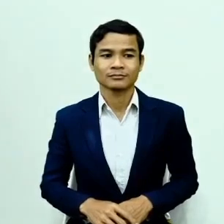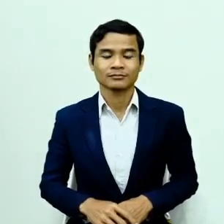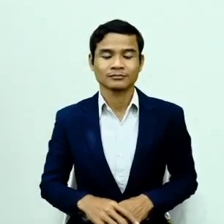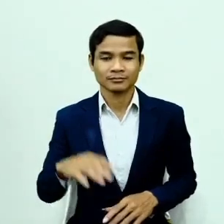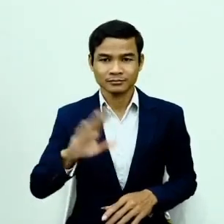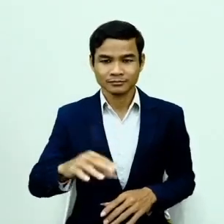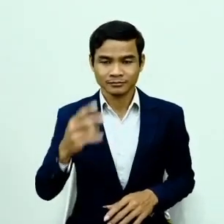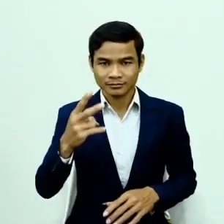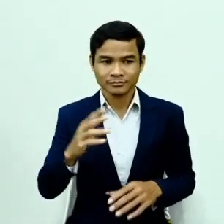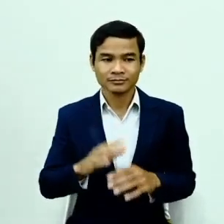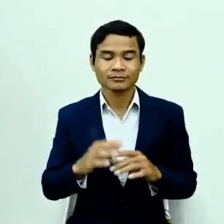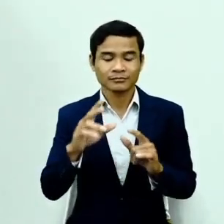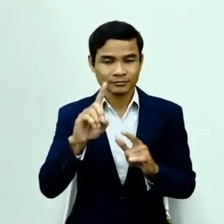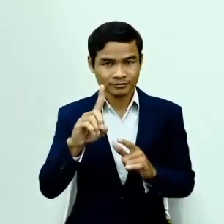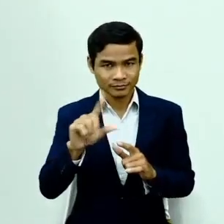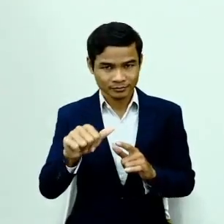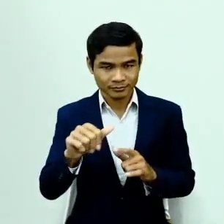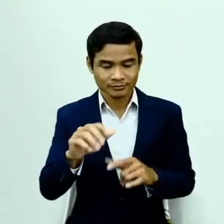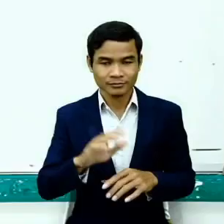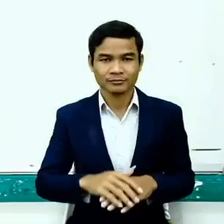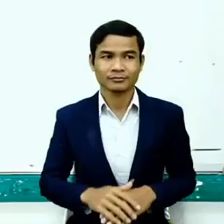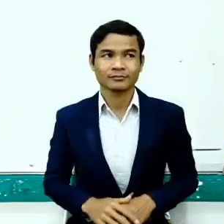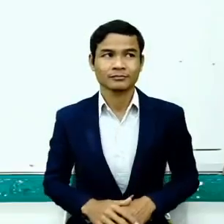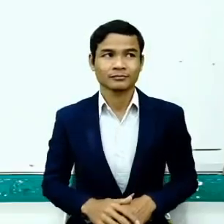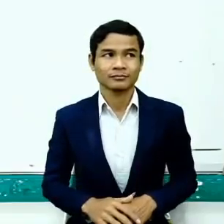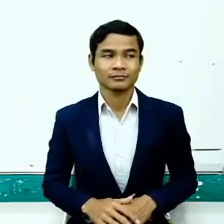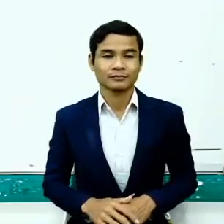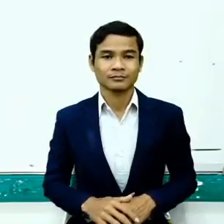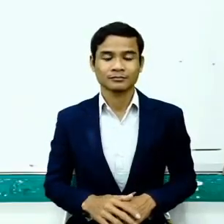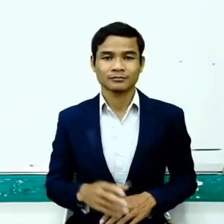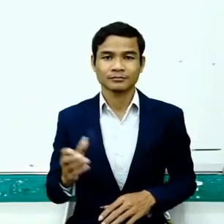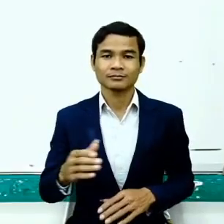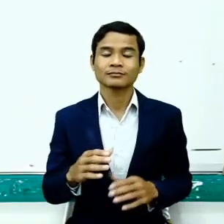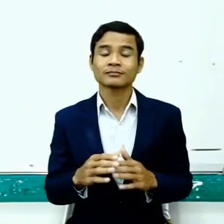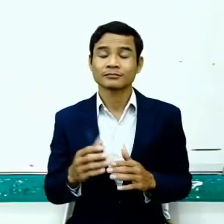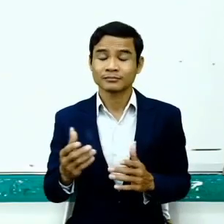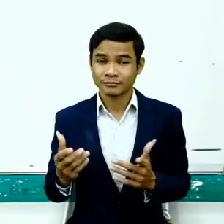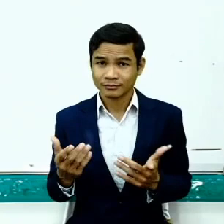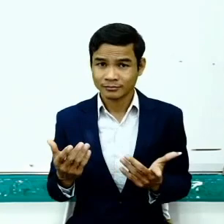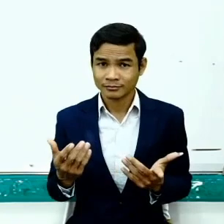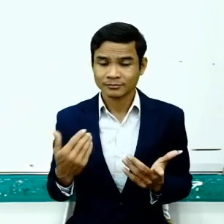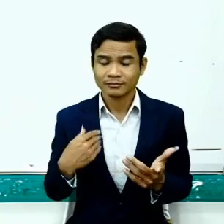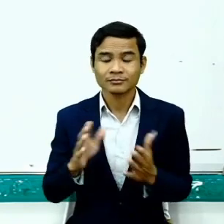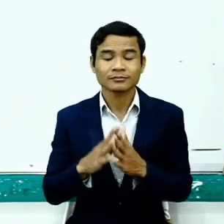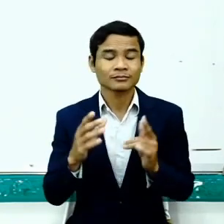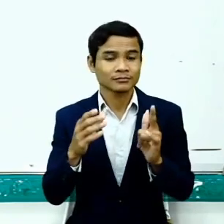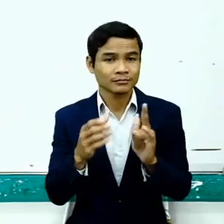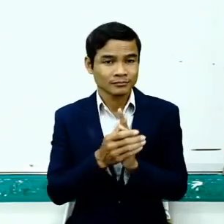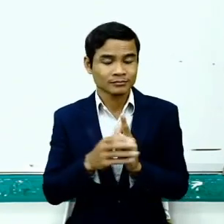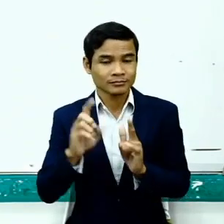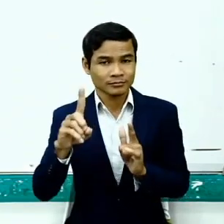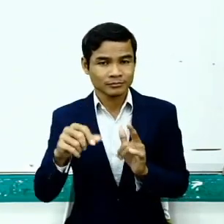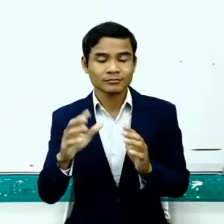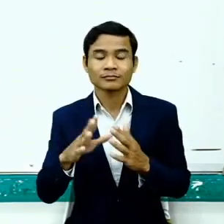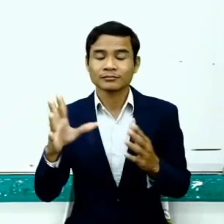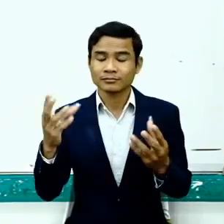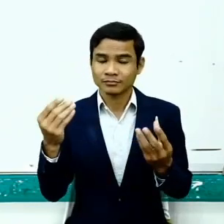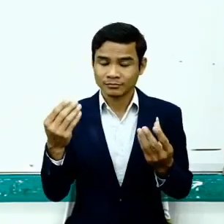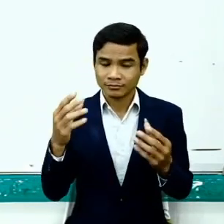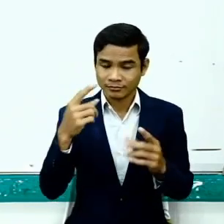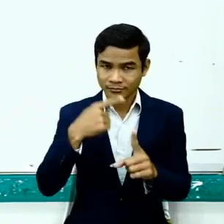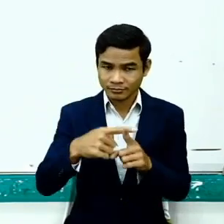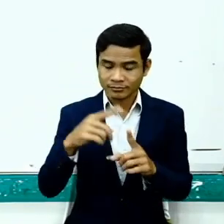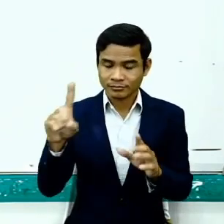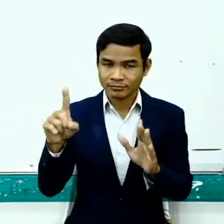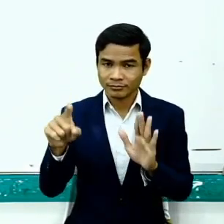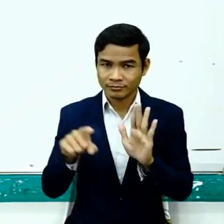Chà con mơ mùi rồi. Chà chắc nế cứ chía. Chà đông rồi nế cứ chía phọt bố bằng chô rồi bó.